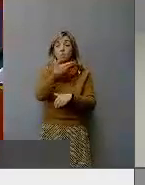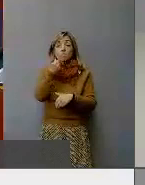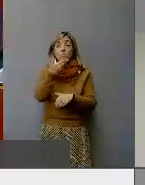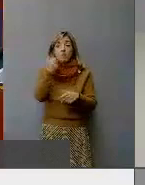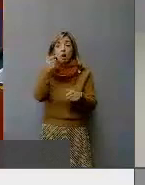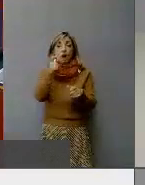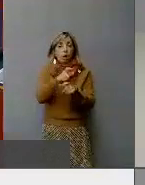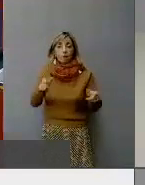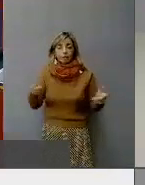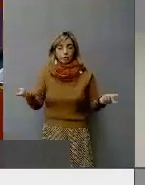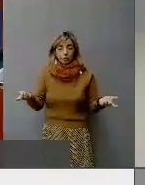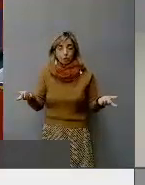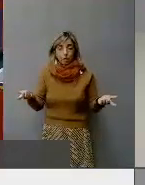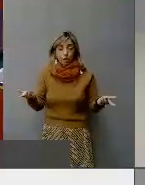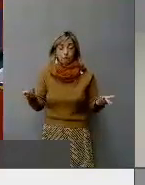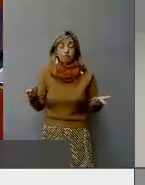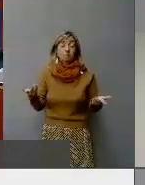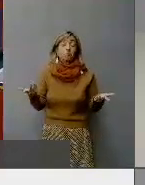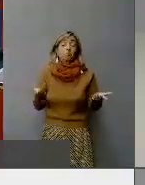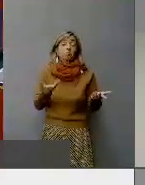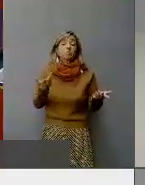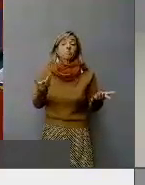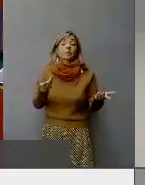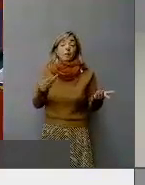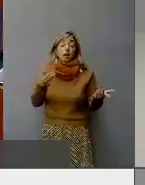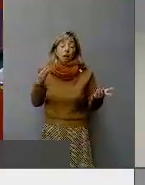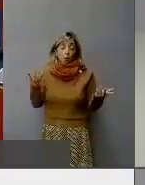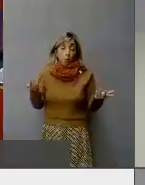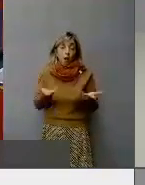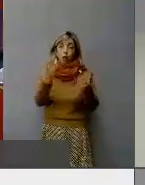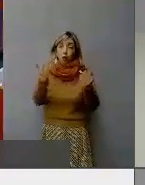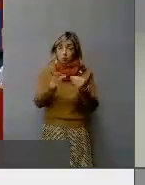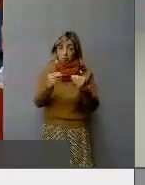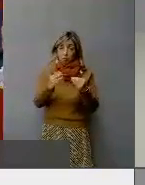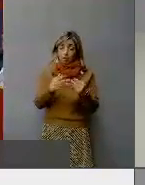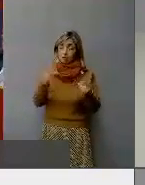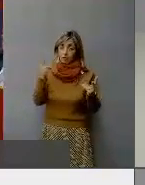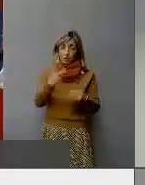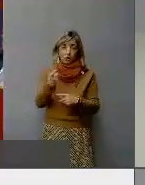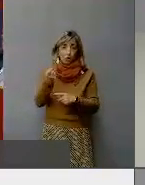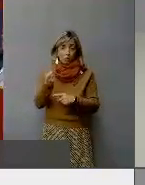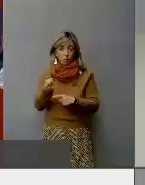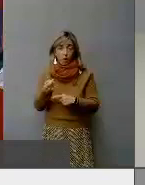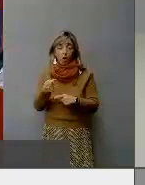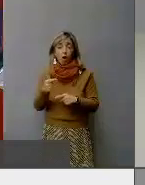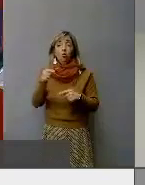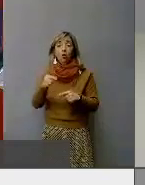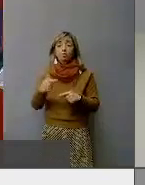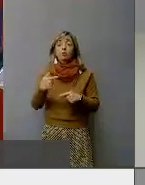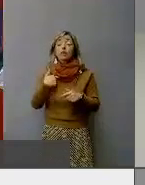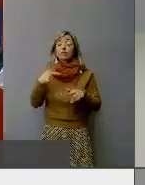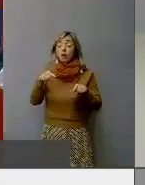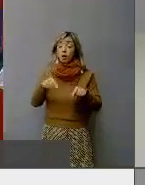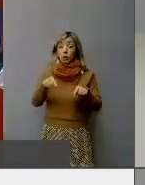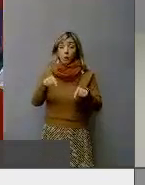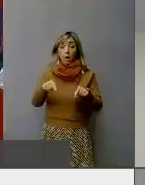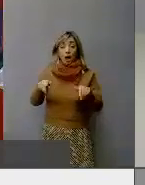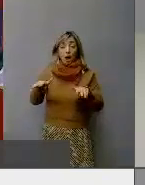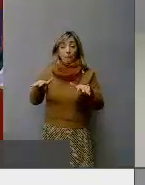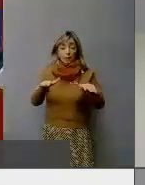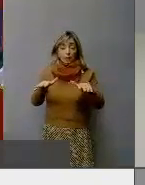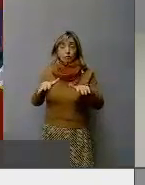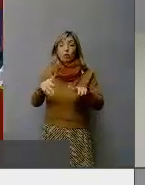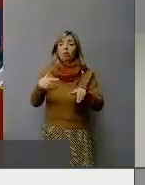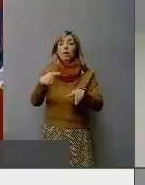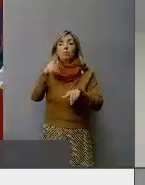fatto da poco sia puntato molto in questa amministrazione alla sanzione di alcune categorie non di assistenti sociali e dei sindacati